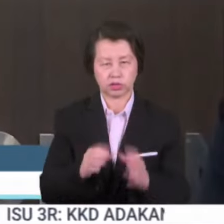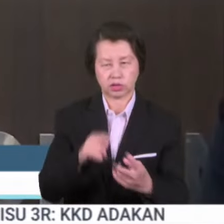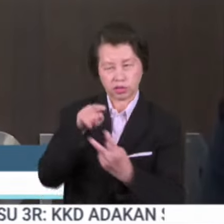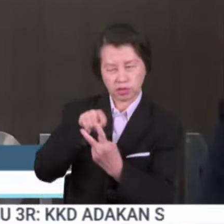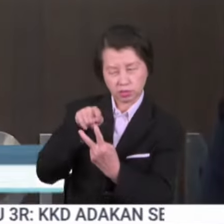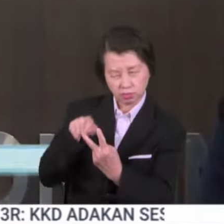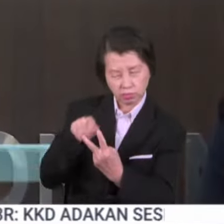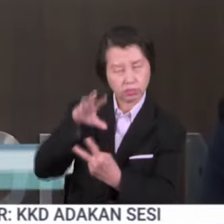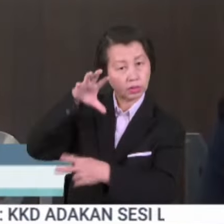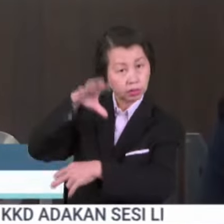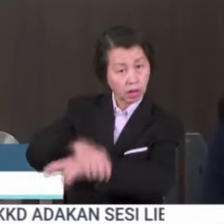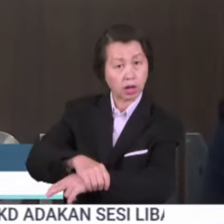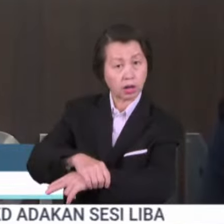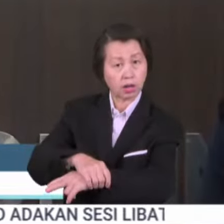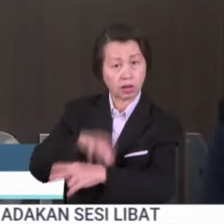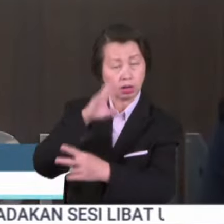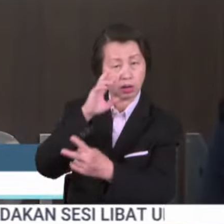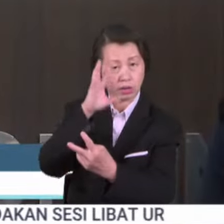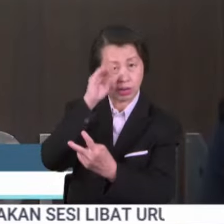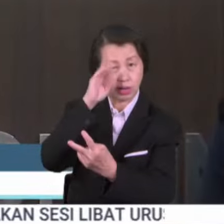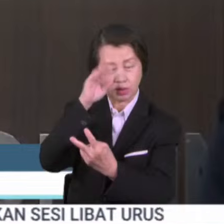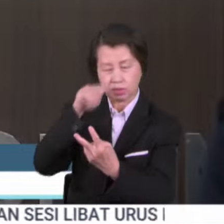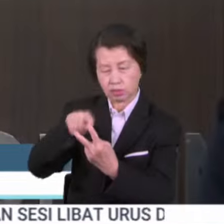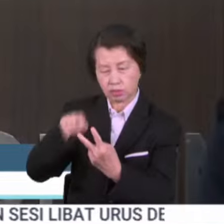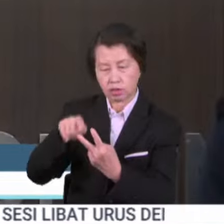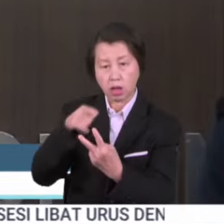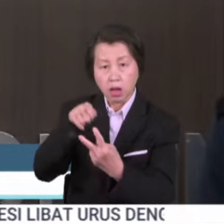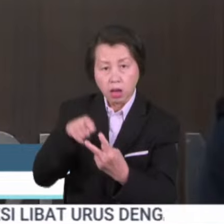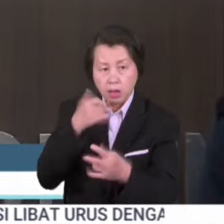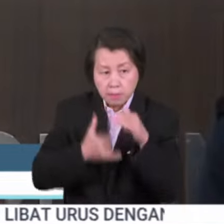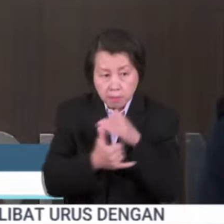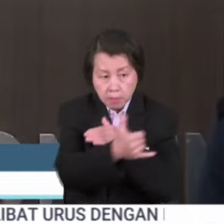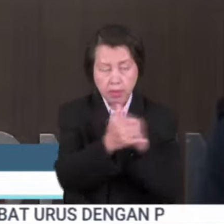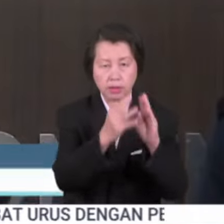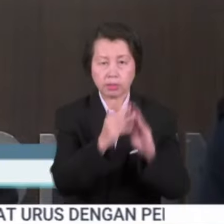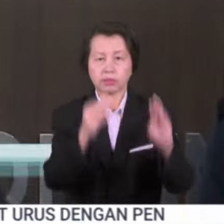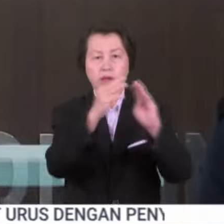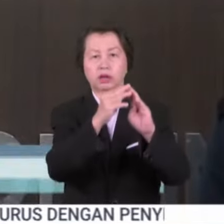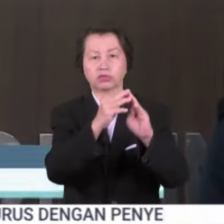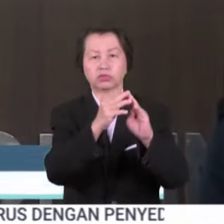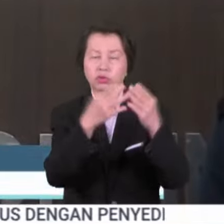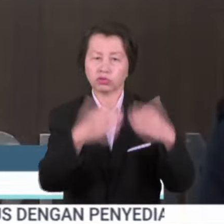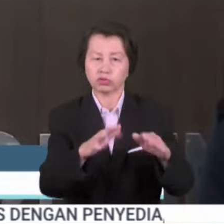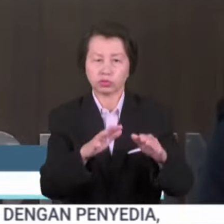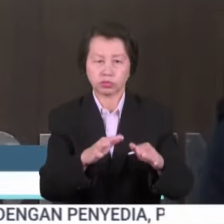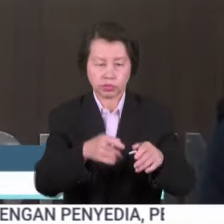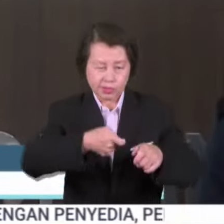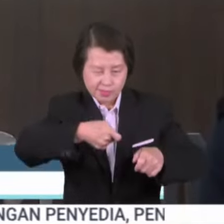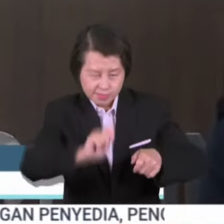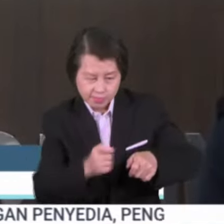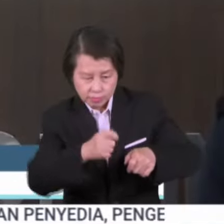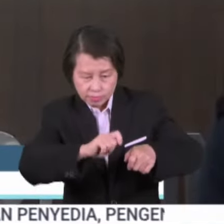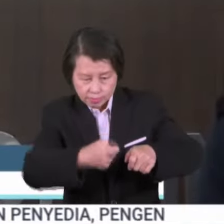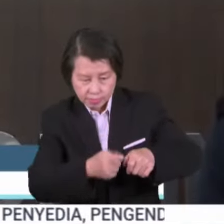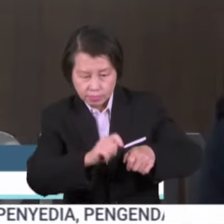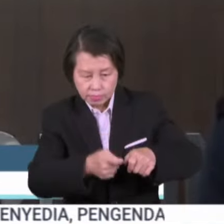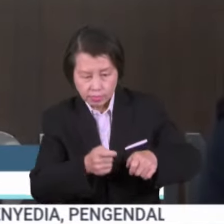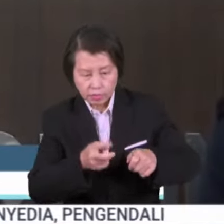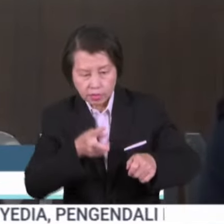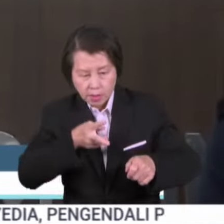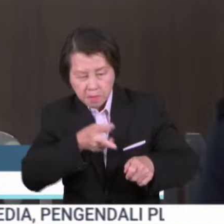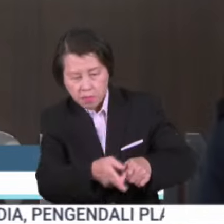ini adalah memasuki masjid dan telah mengupil dan